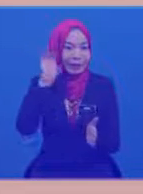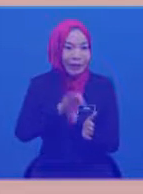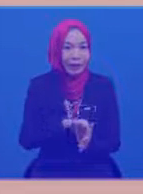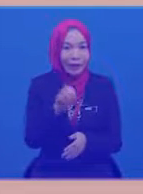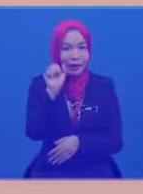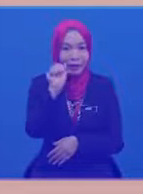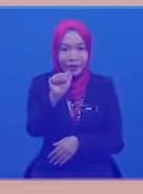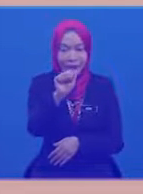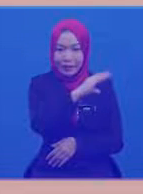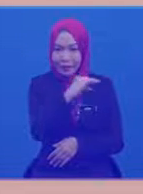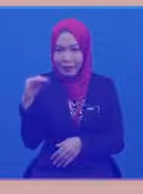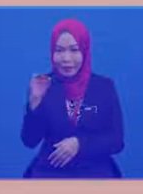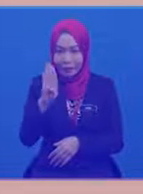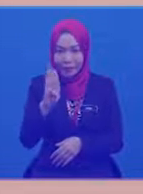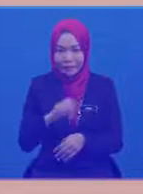B?